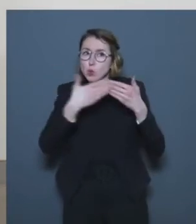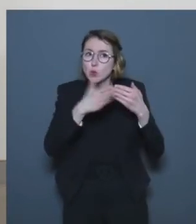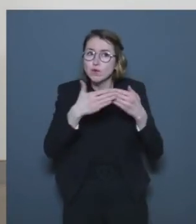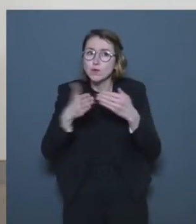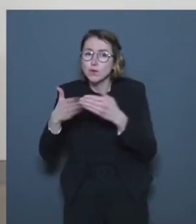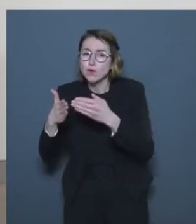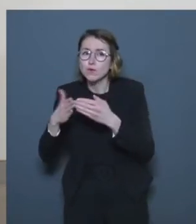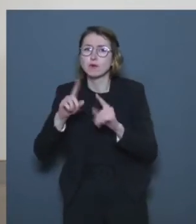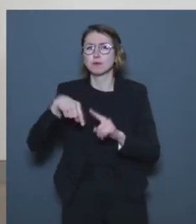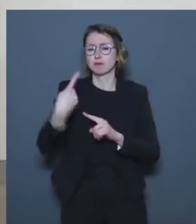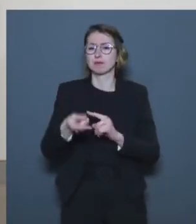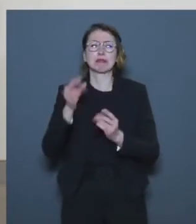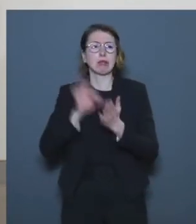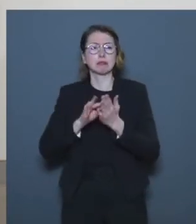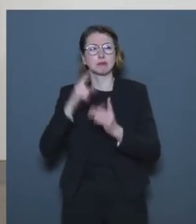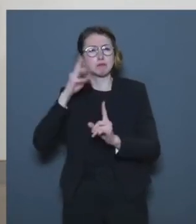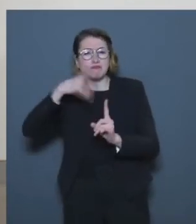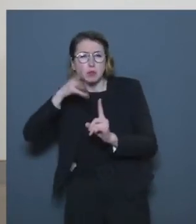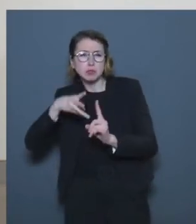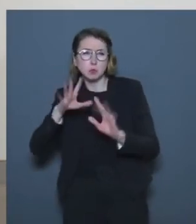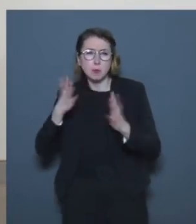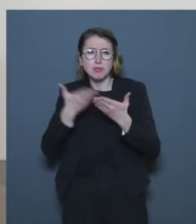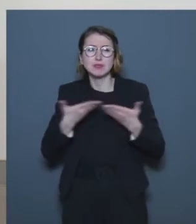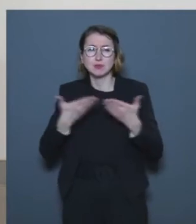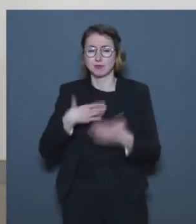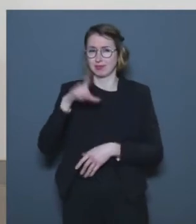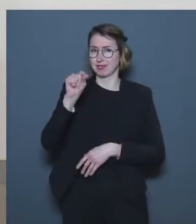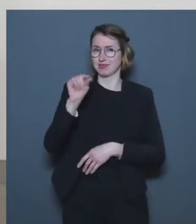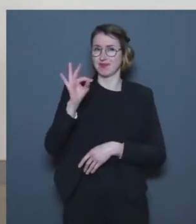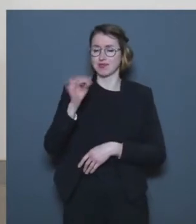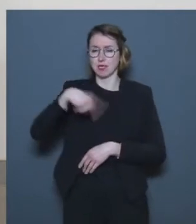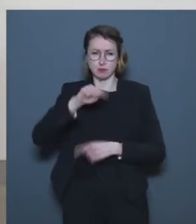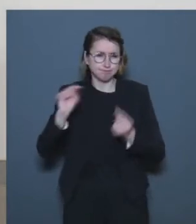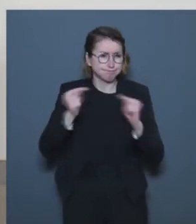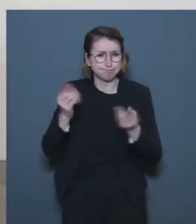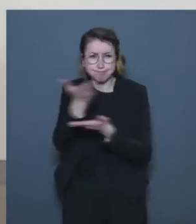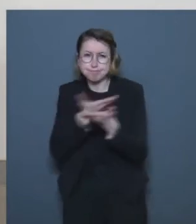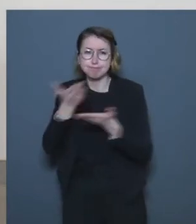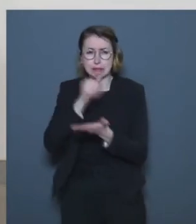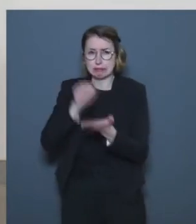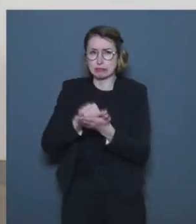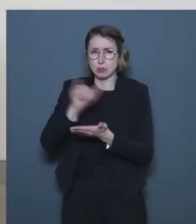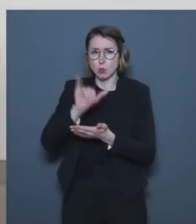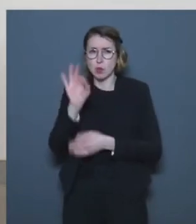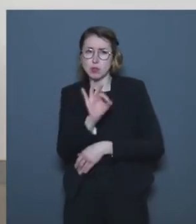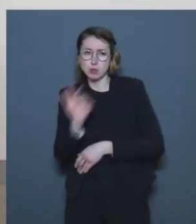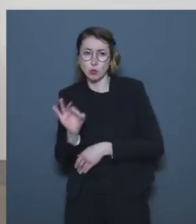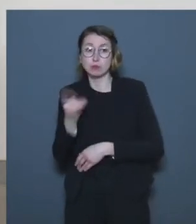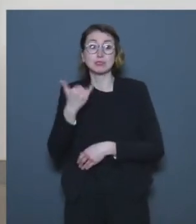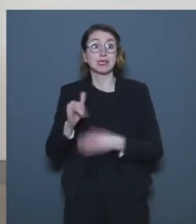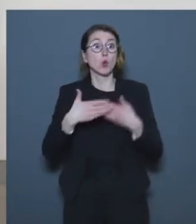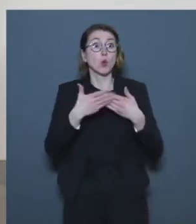comité de concertation le 5 février. C'est clair qu'en cas de réouverture, ce sera avec des mesures de protection plus